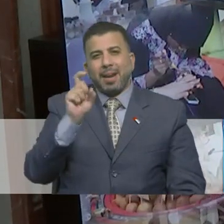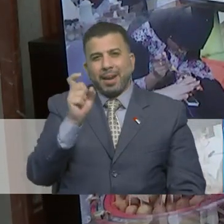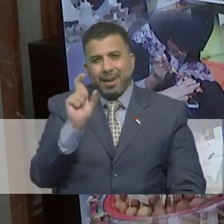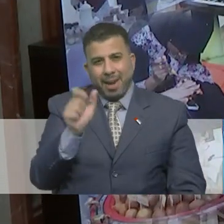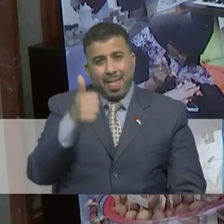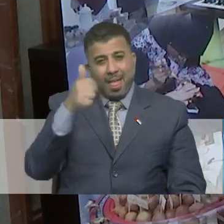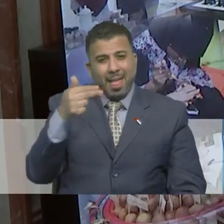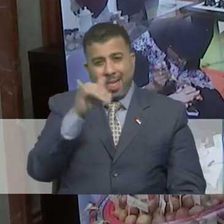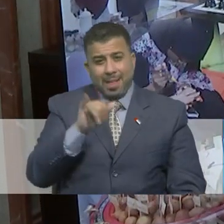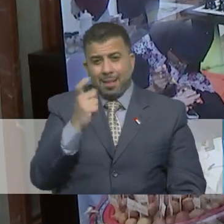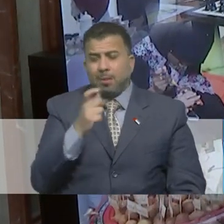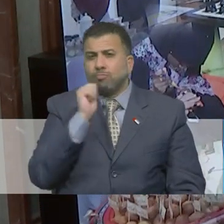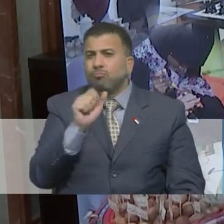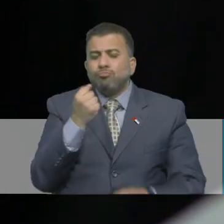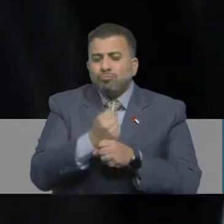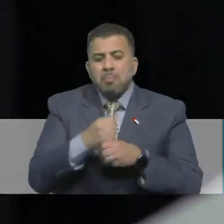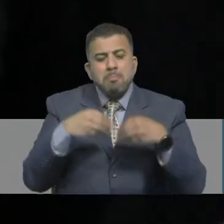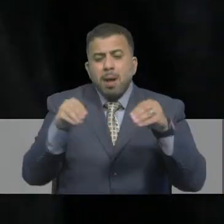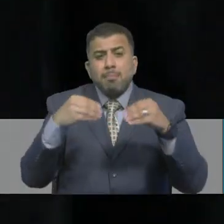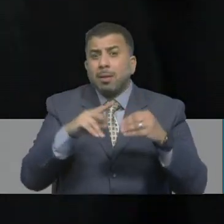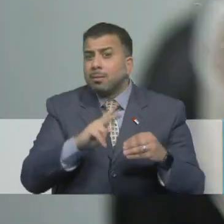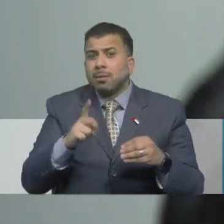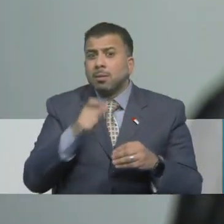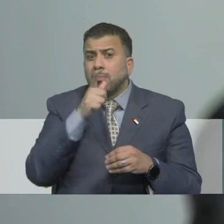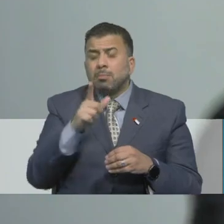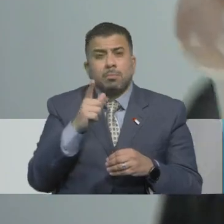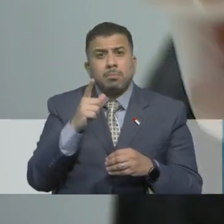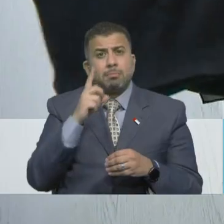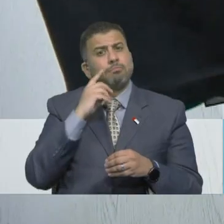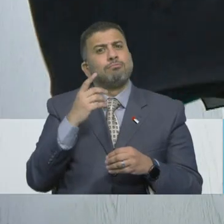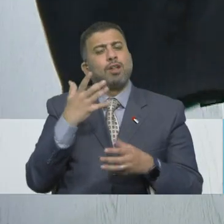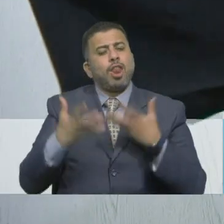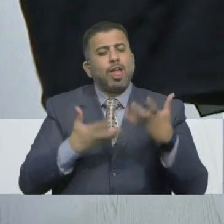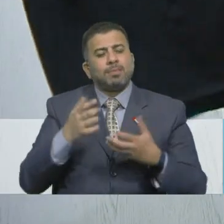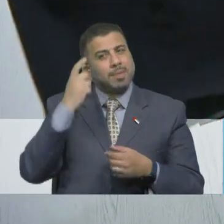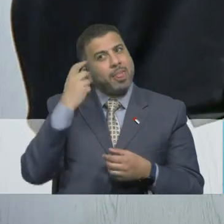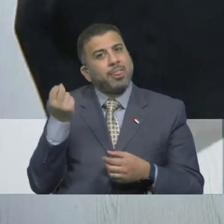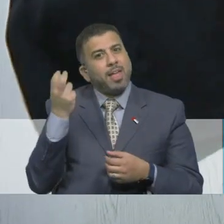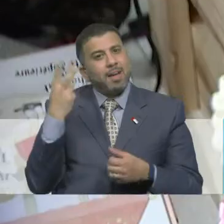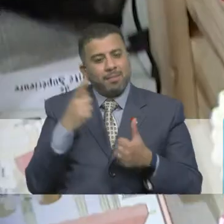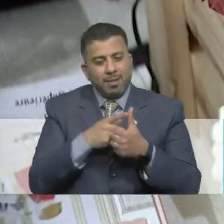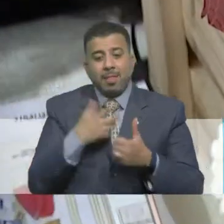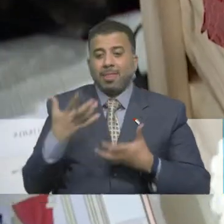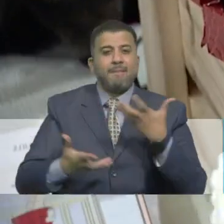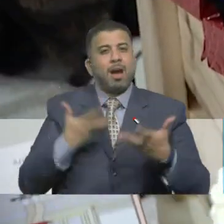مجموعة من الأعمال والمنتجات معززاً بذلك الأنشطة الثقافية